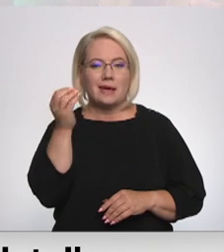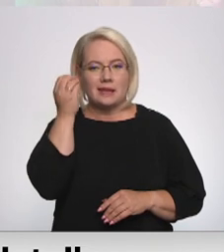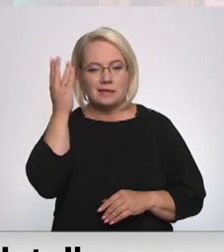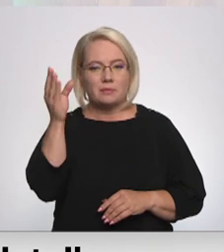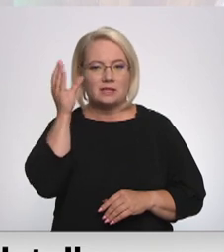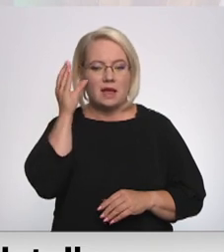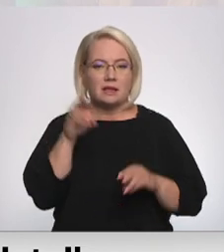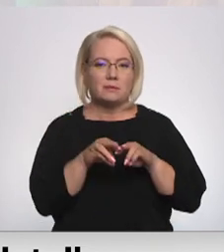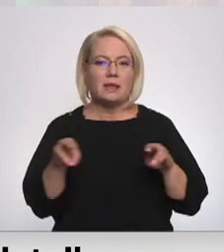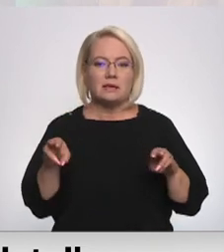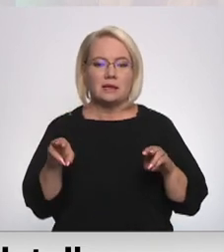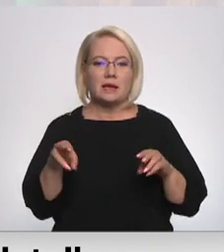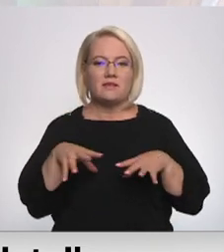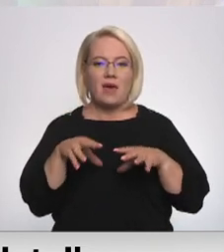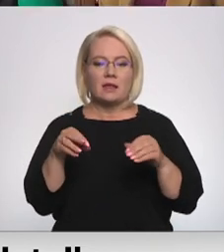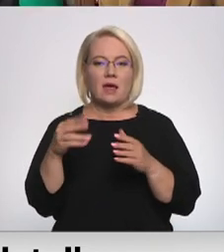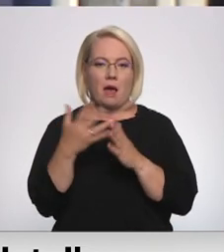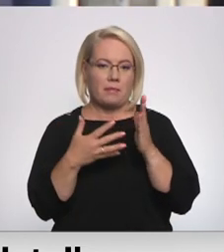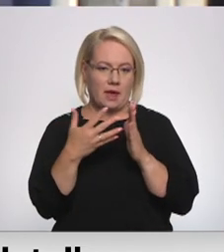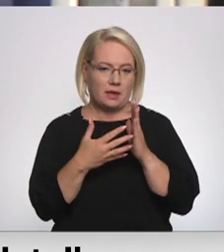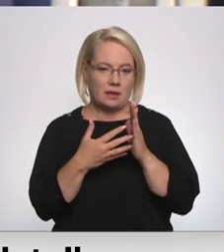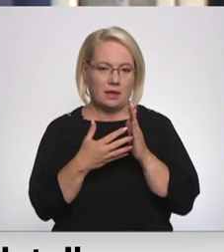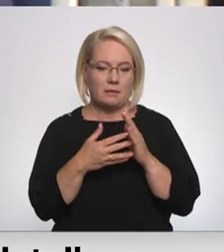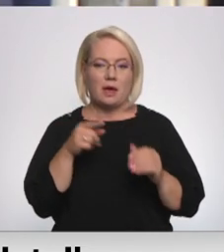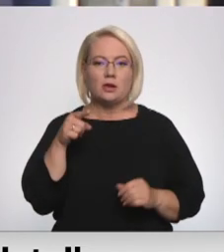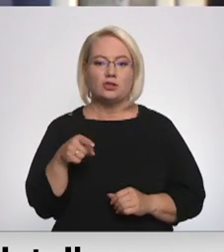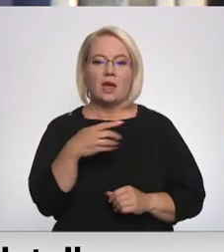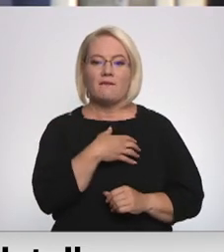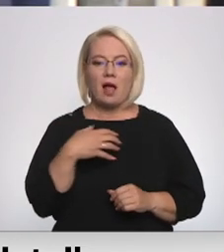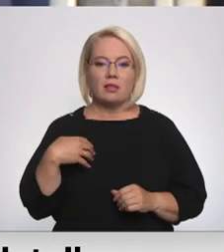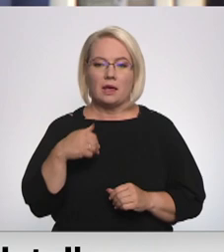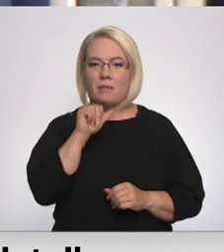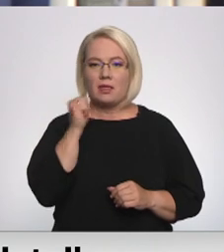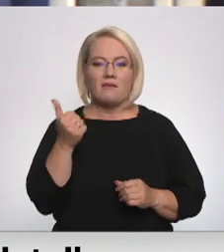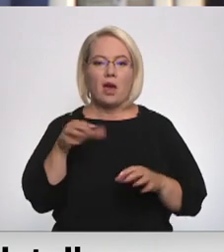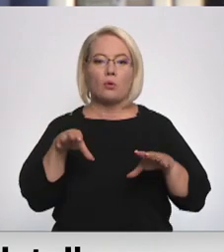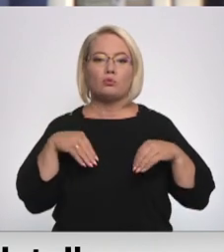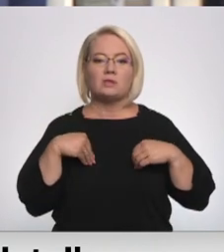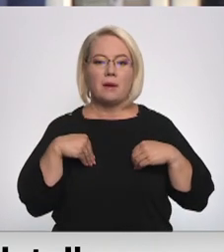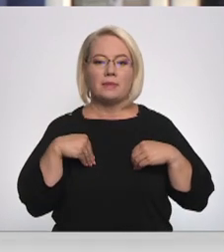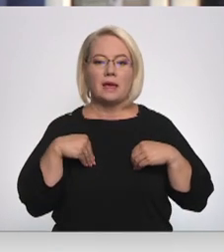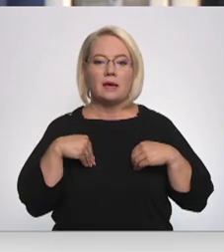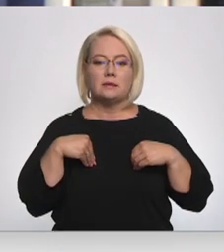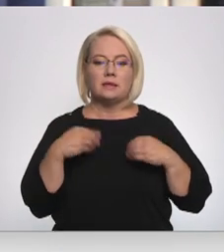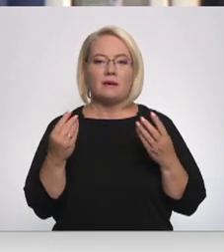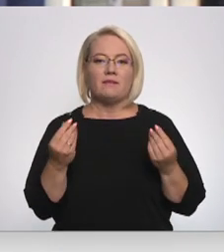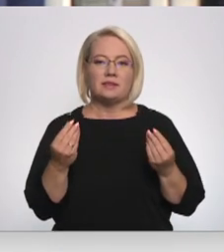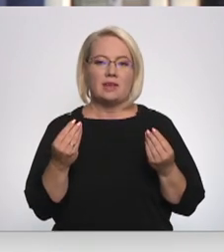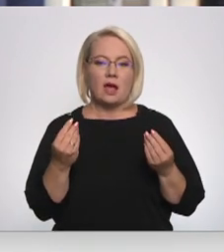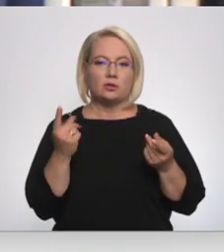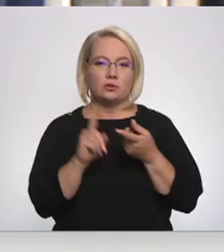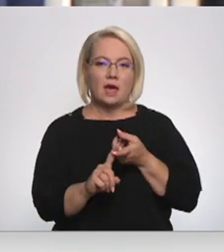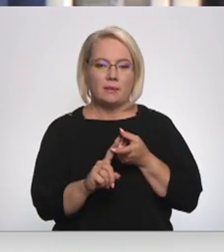un zinātnes ministrijas veiktie aprēķini. Šī valdība nevar uzņemties fiskālas saistības,